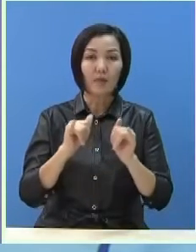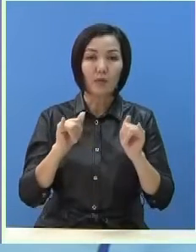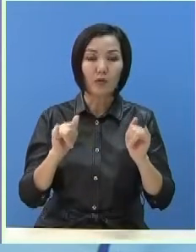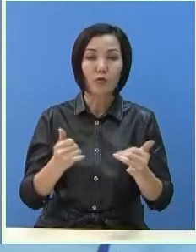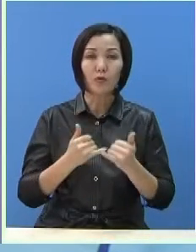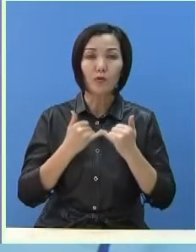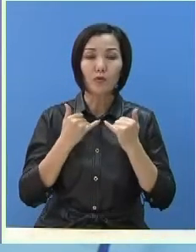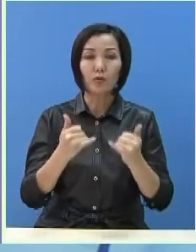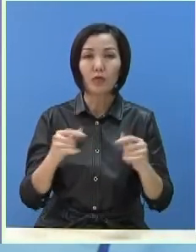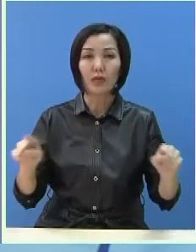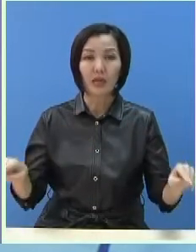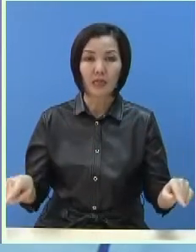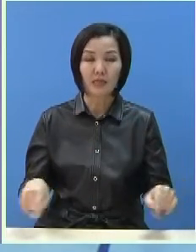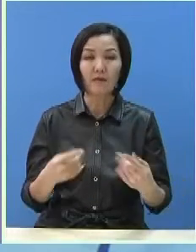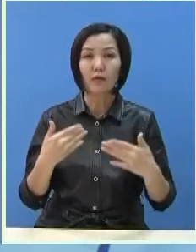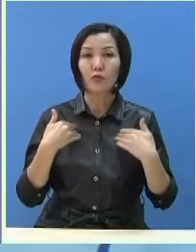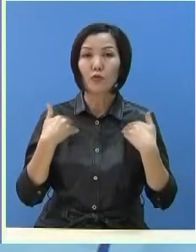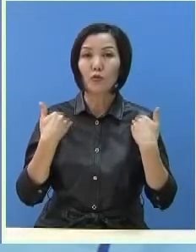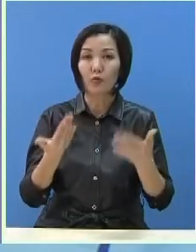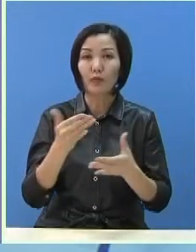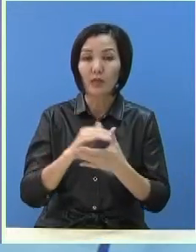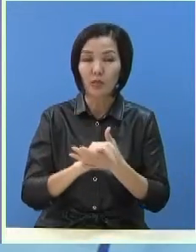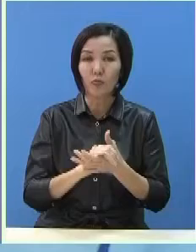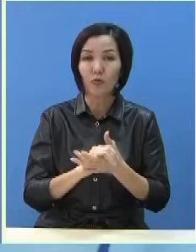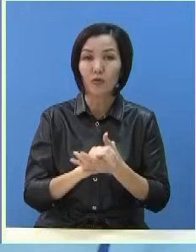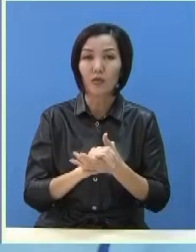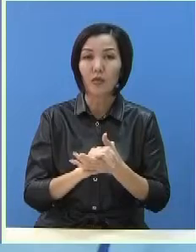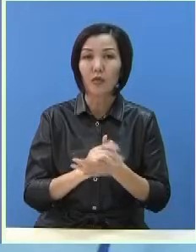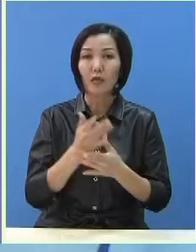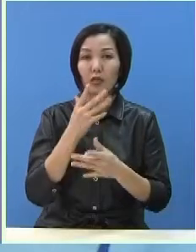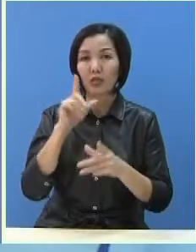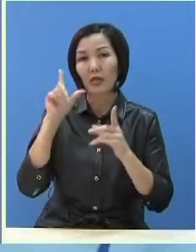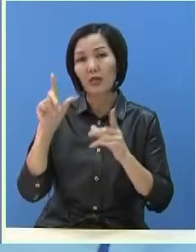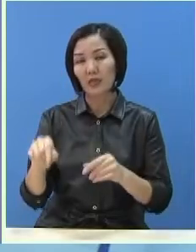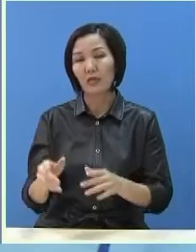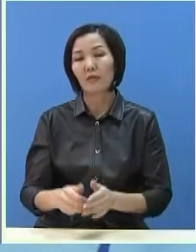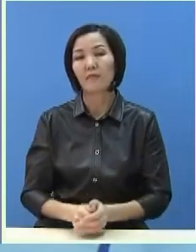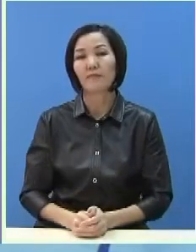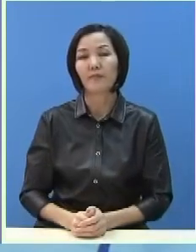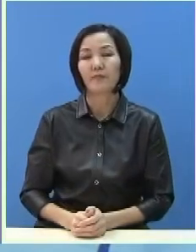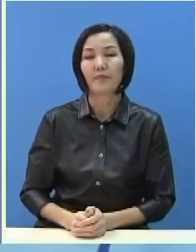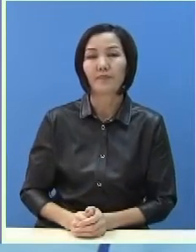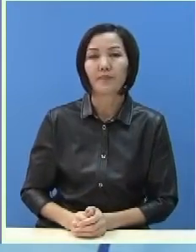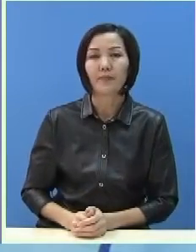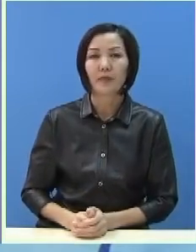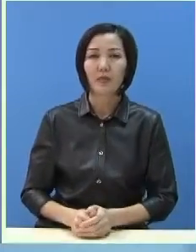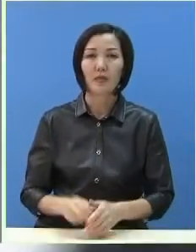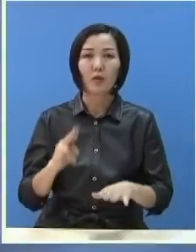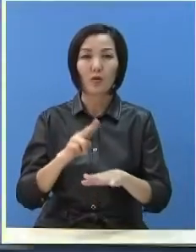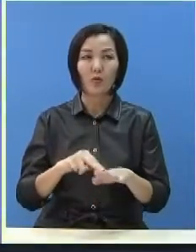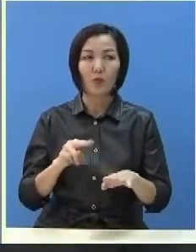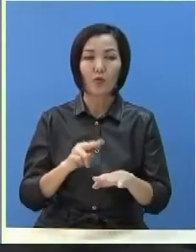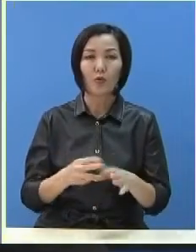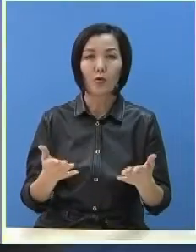өзін реализовать ету үшін, көрсету үшін олар жаңағы шетелдерге кетуге мәжбүр болып шығады. Енді мына құқық қорғау органдарында